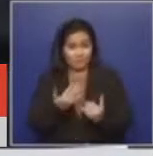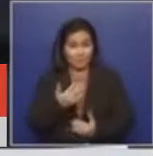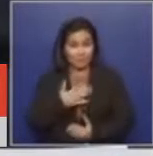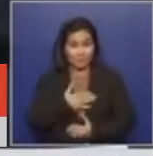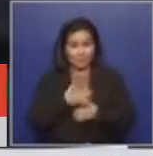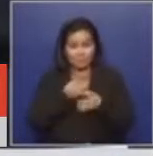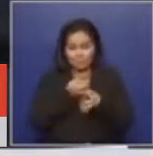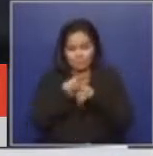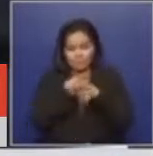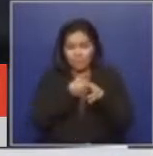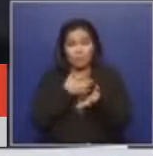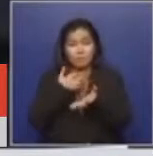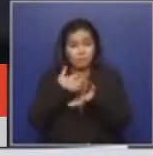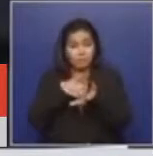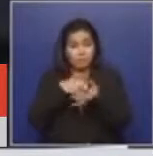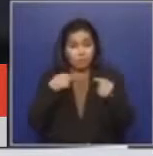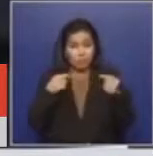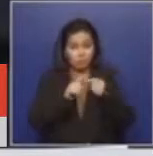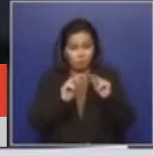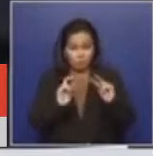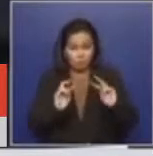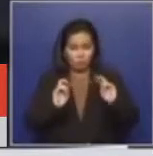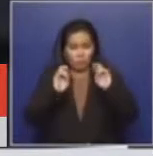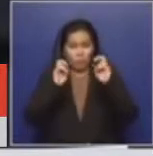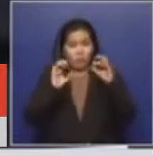ประเด็นของด้านสาธารณสุข